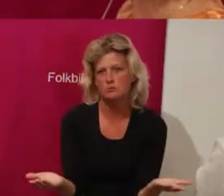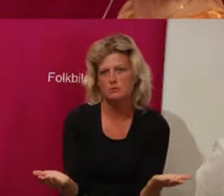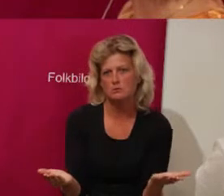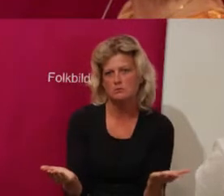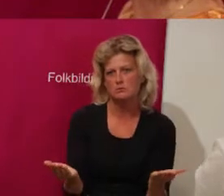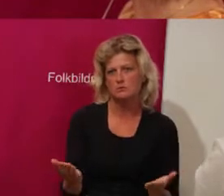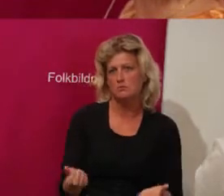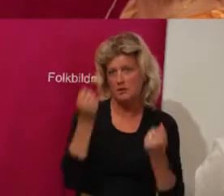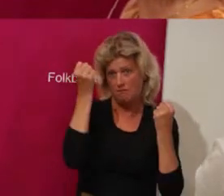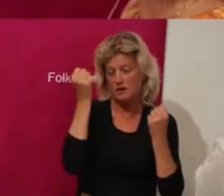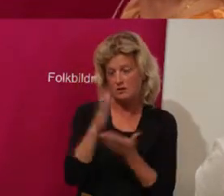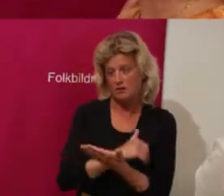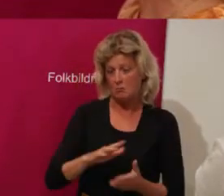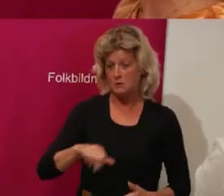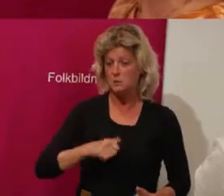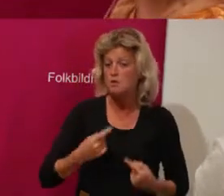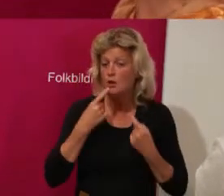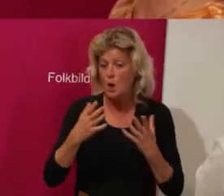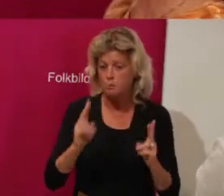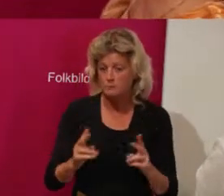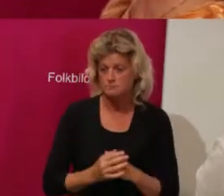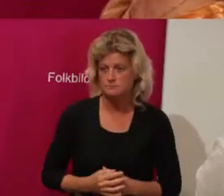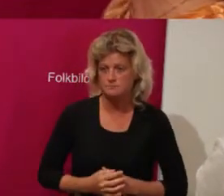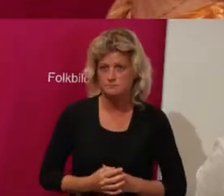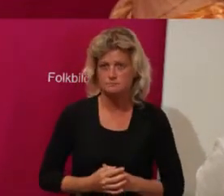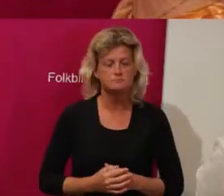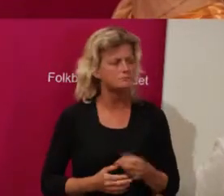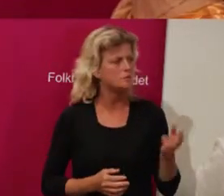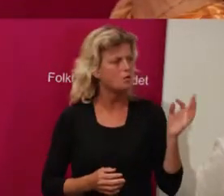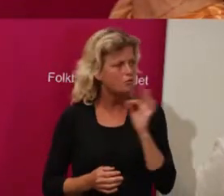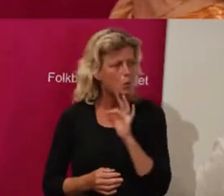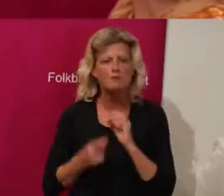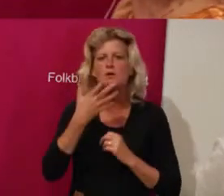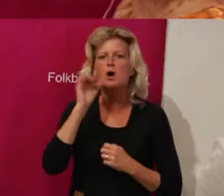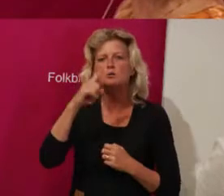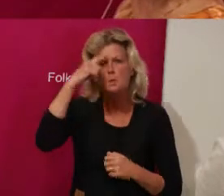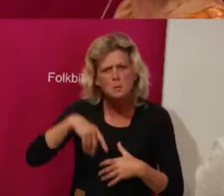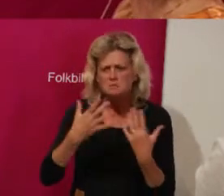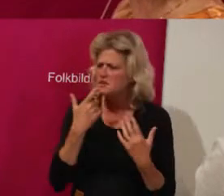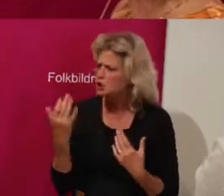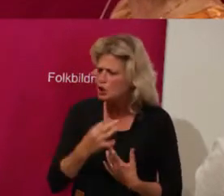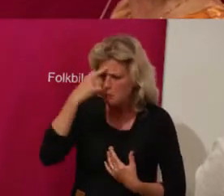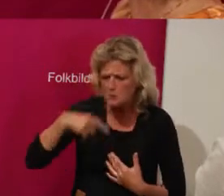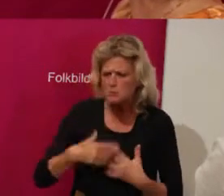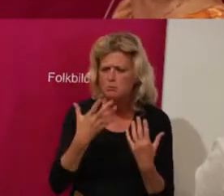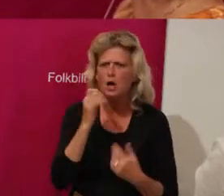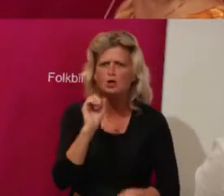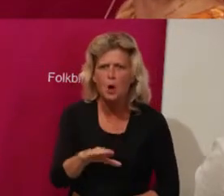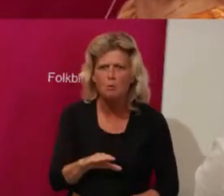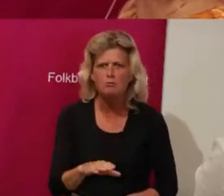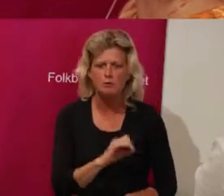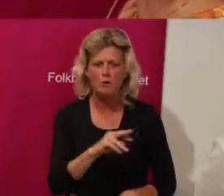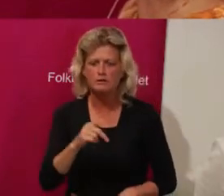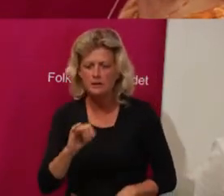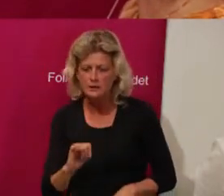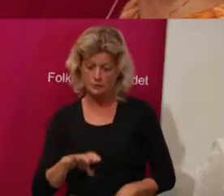tycker jag är väldigt kul. Men vi pratar om kultur. Vad är det för kultur vi pratar om? Ja, det bestämmer ju